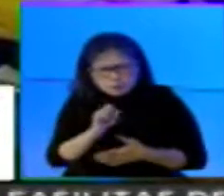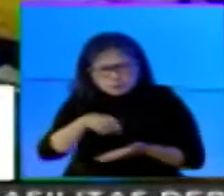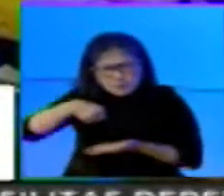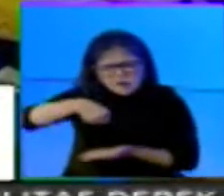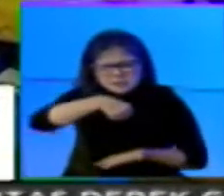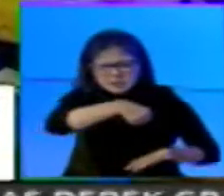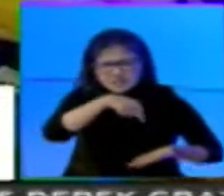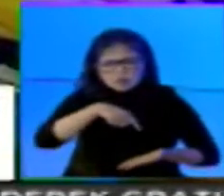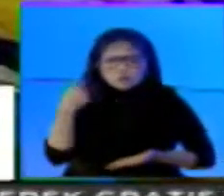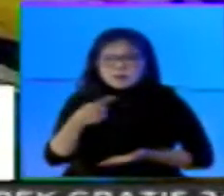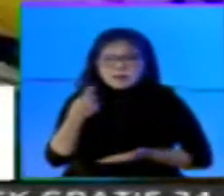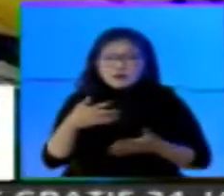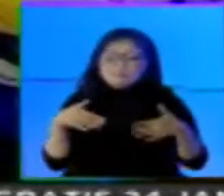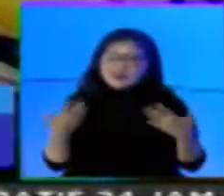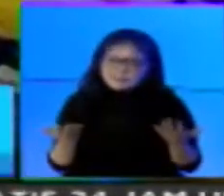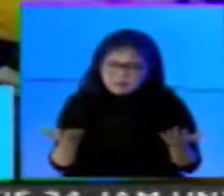aja, mungkin harus di,